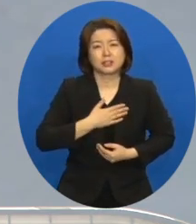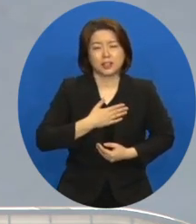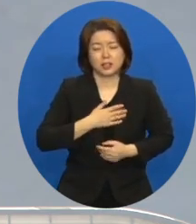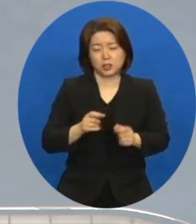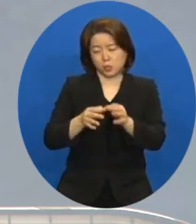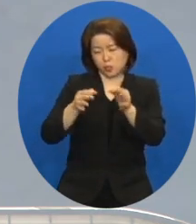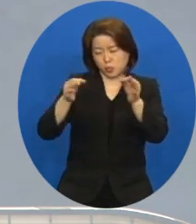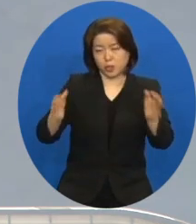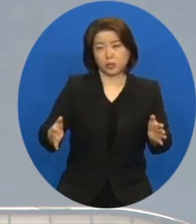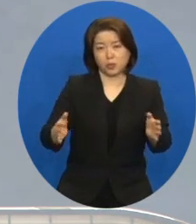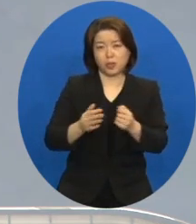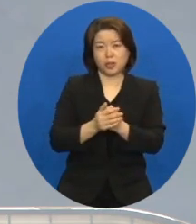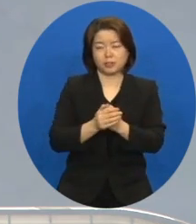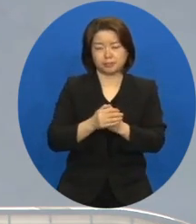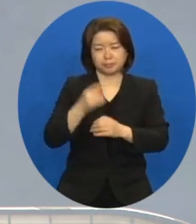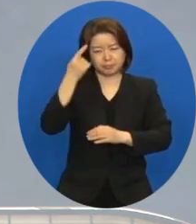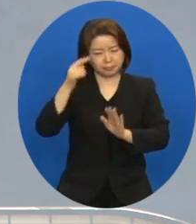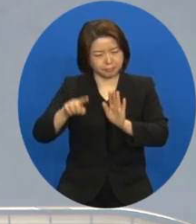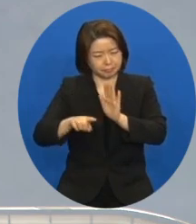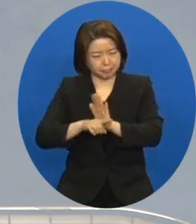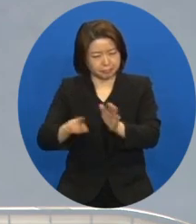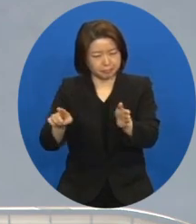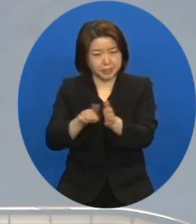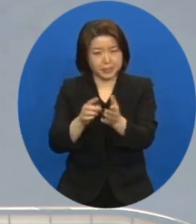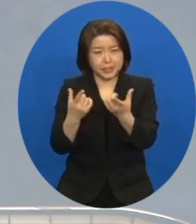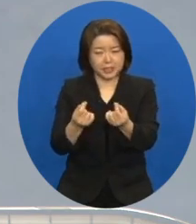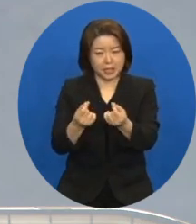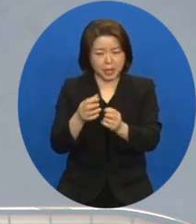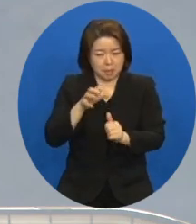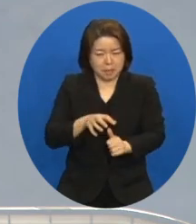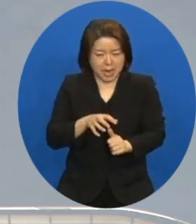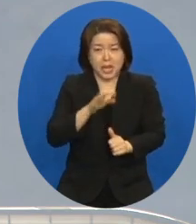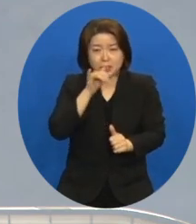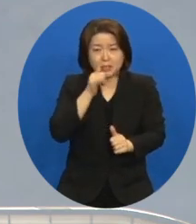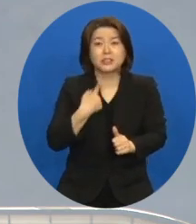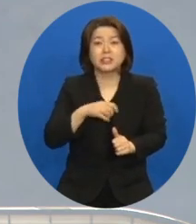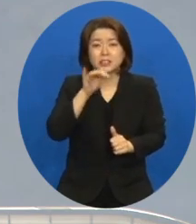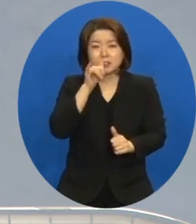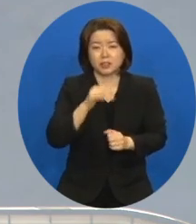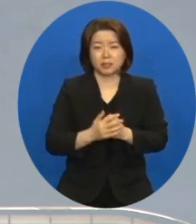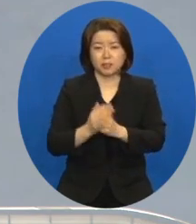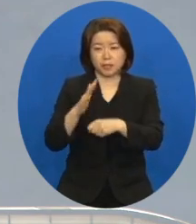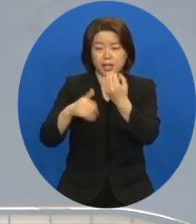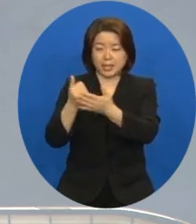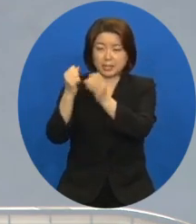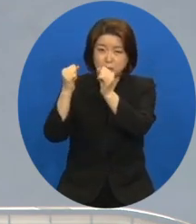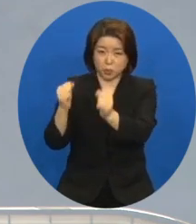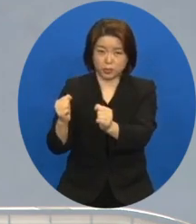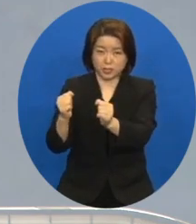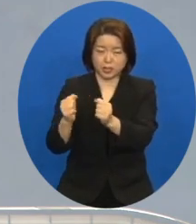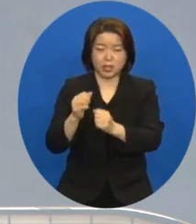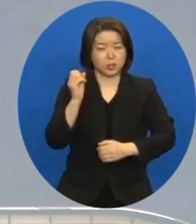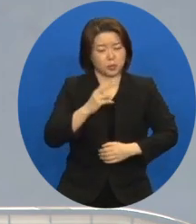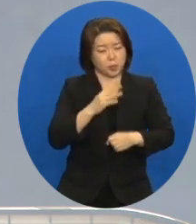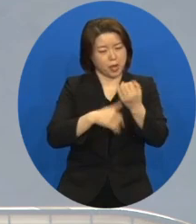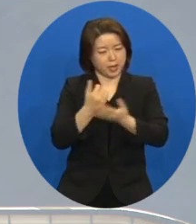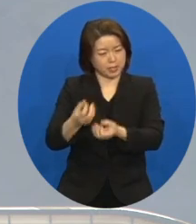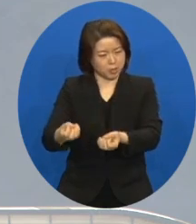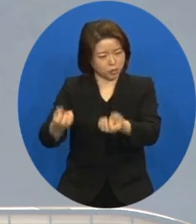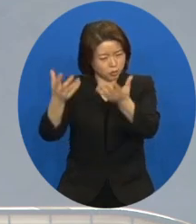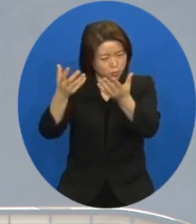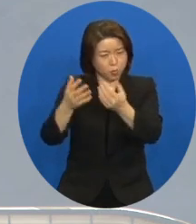아주 오랫동안 부정적인 신앙에 딱 매여 있었어요. 하나님의 존재, 하나님의